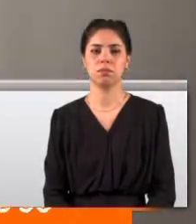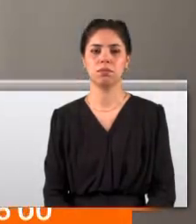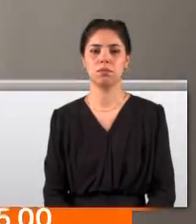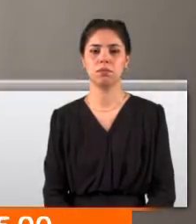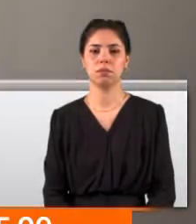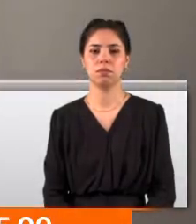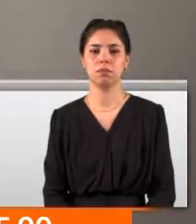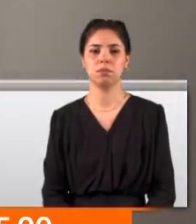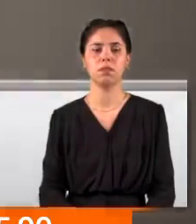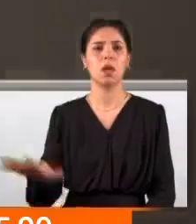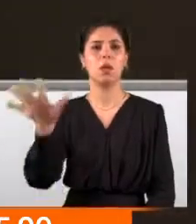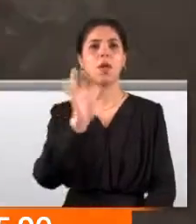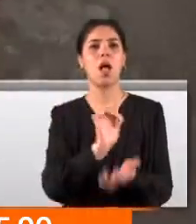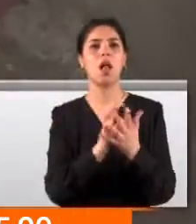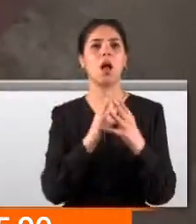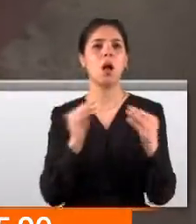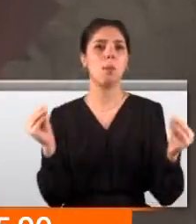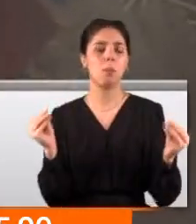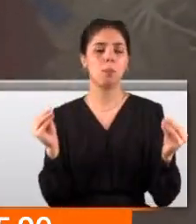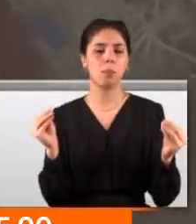Hepsi kayıp, ailece kayıplar şu an.